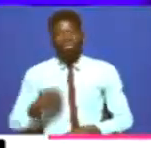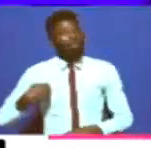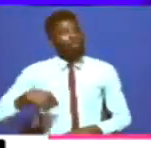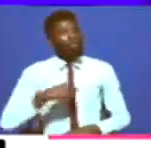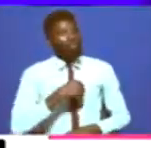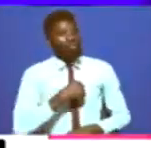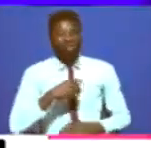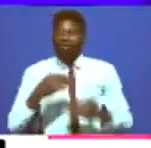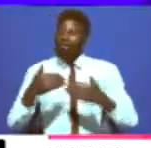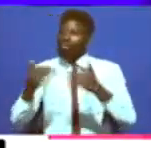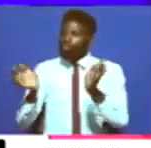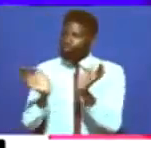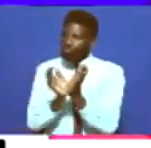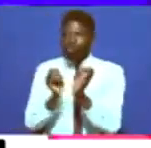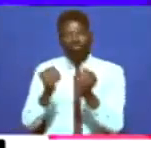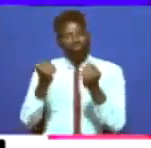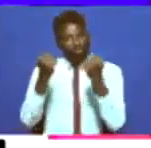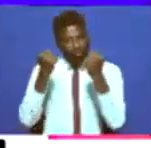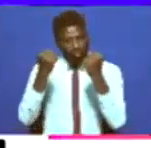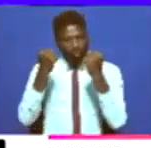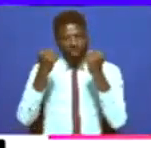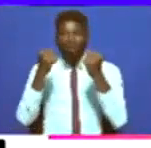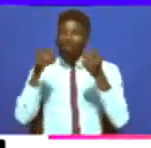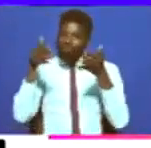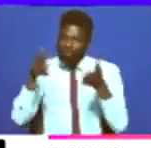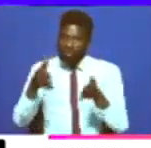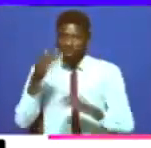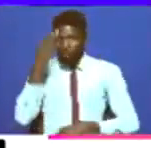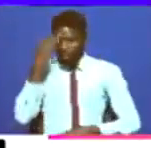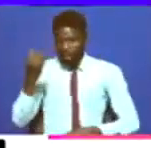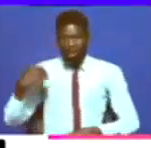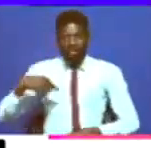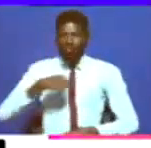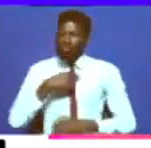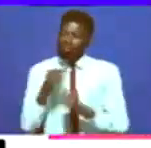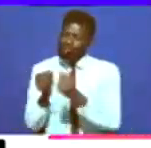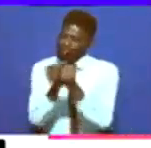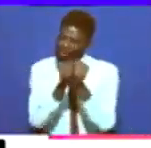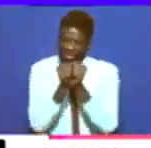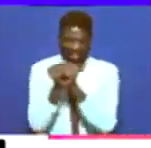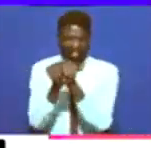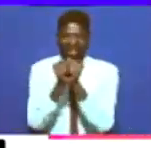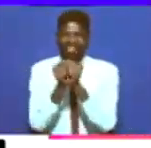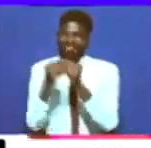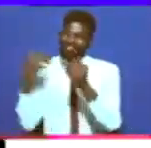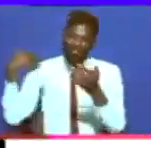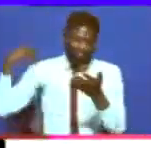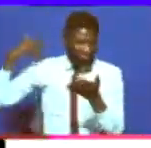today because we have stuck together as a community in the greatest party, Milwongoni